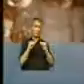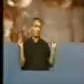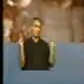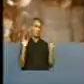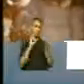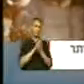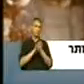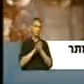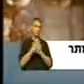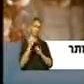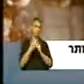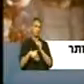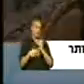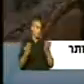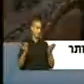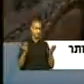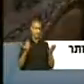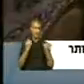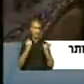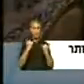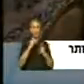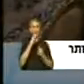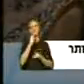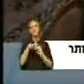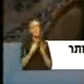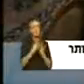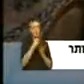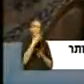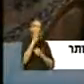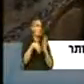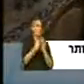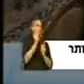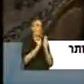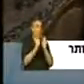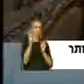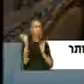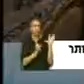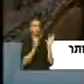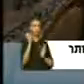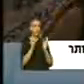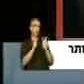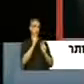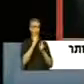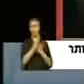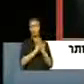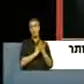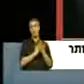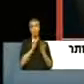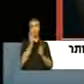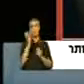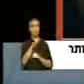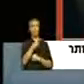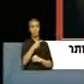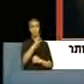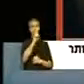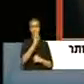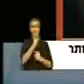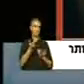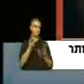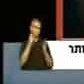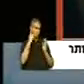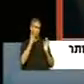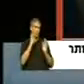קיים. המסגרת עכשיו היא של התייעצויות, הוא מתייעץ עם אנשים, הוא ממנה מינויים, חלקם של המינויים האלה אולי